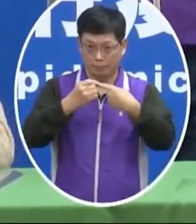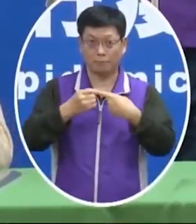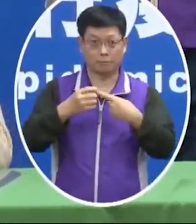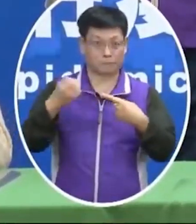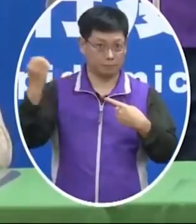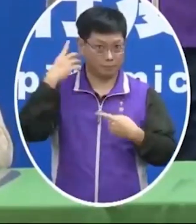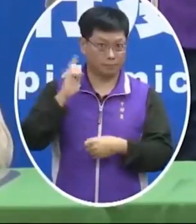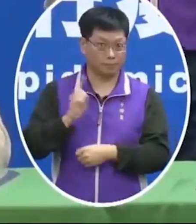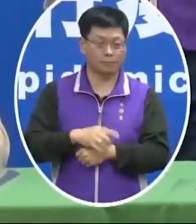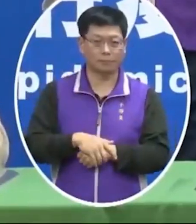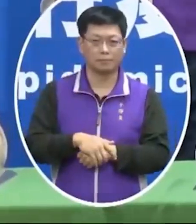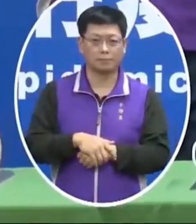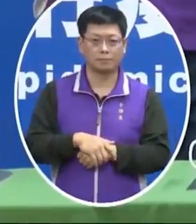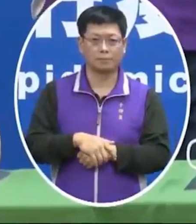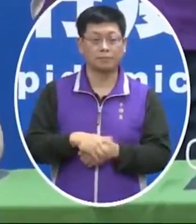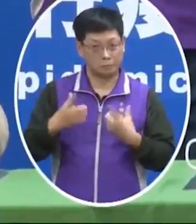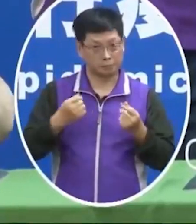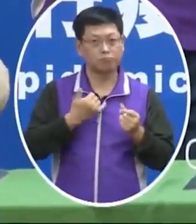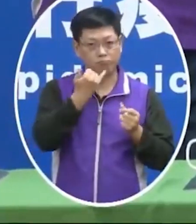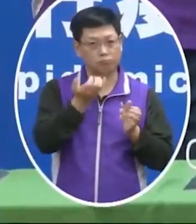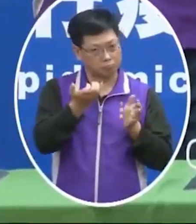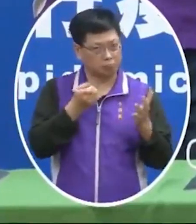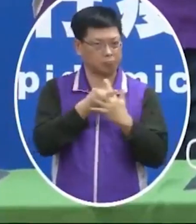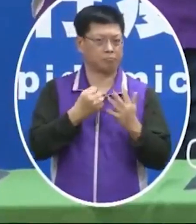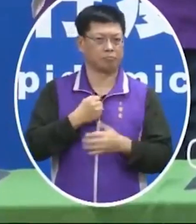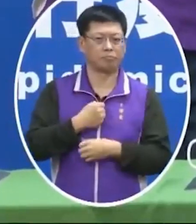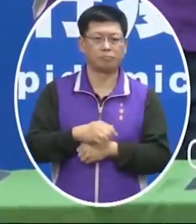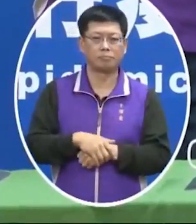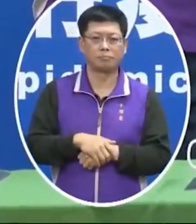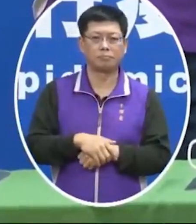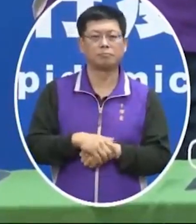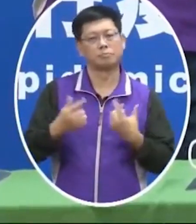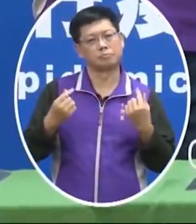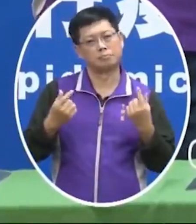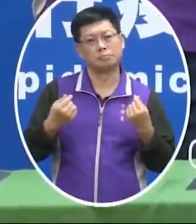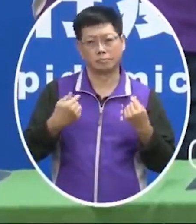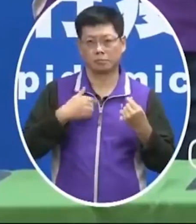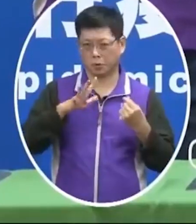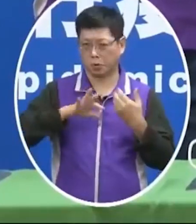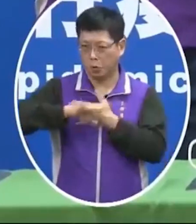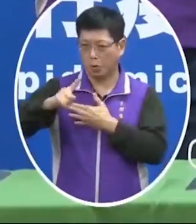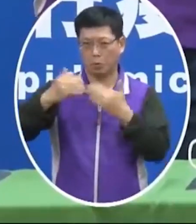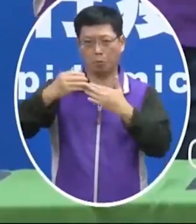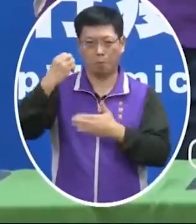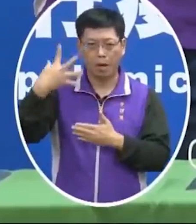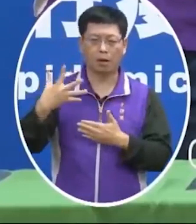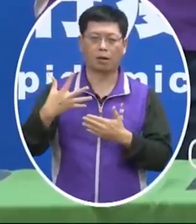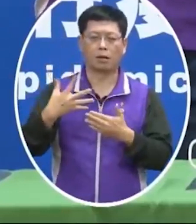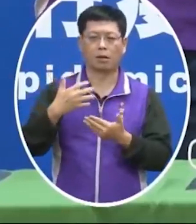消息是，虽然也是可以预期了哈，那不过还是一个确诊的个案，就昨